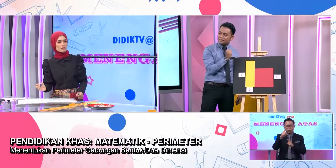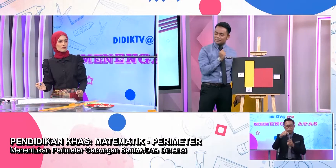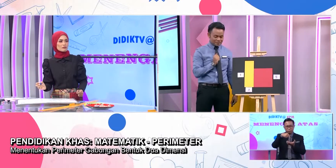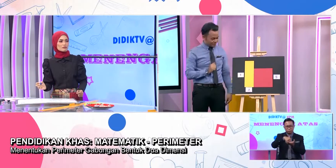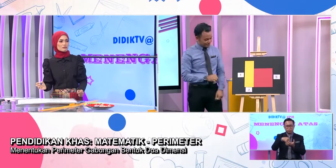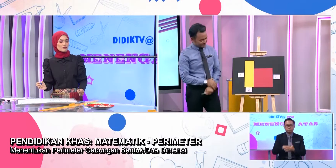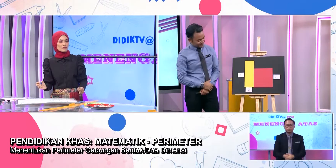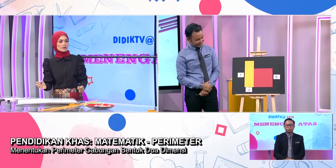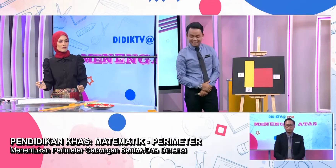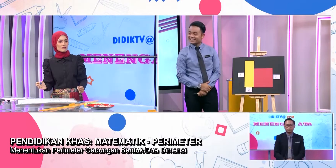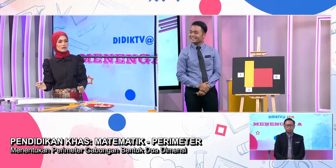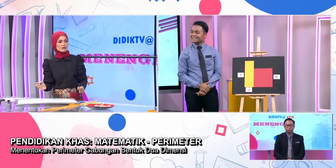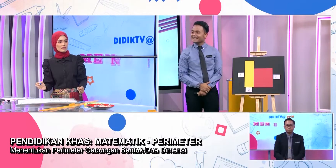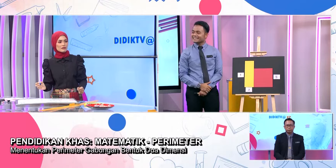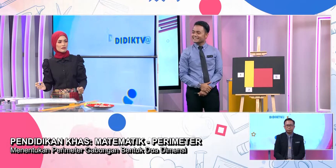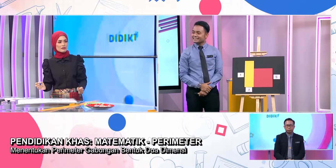ah